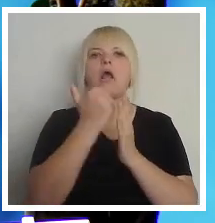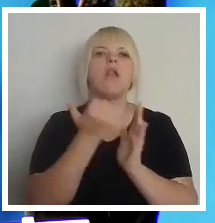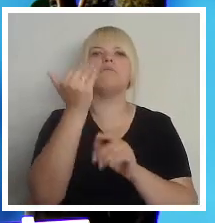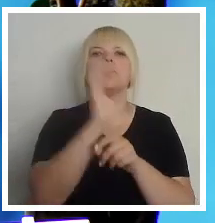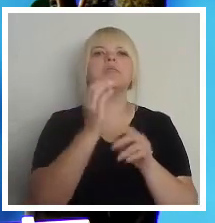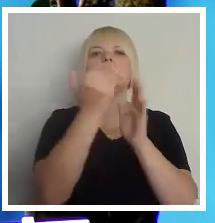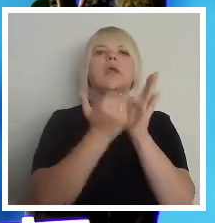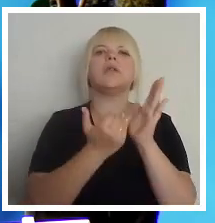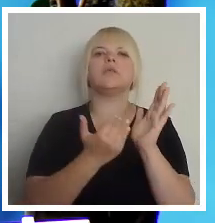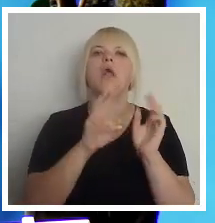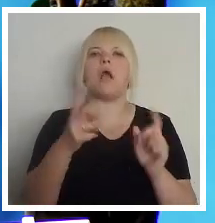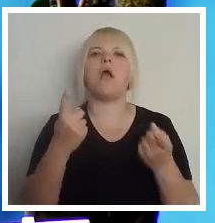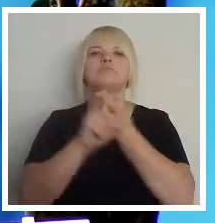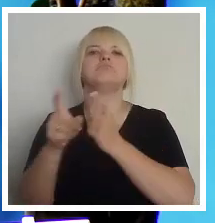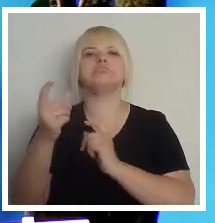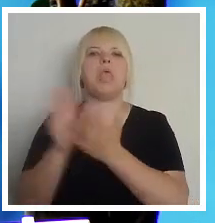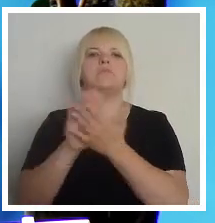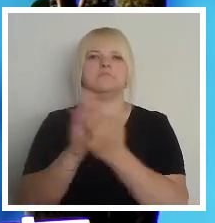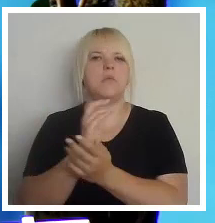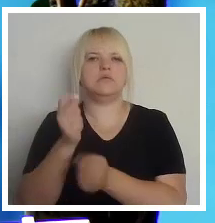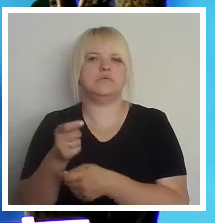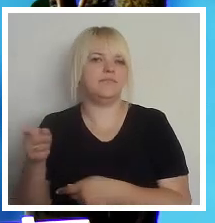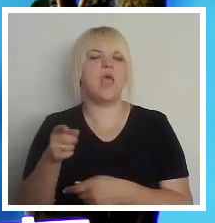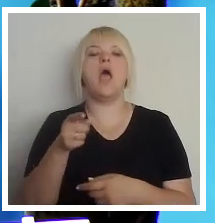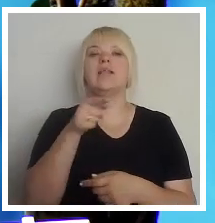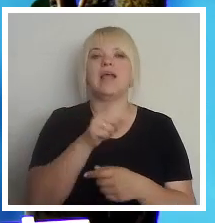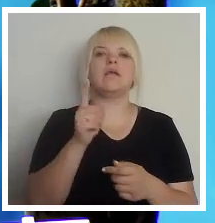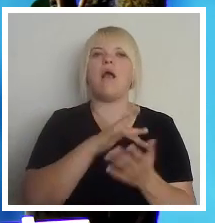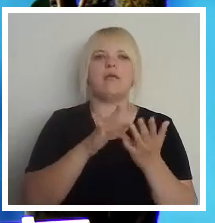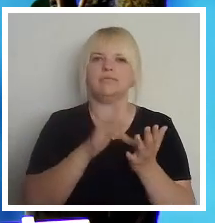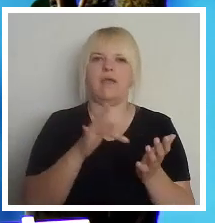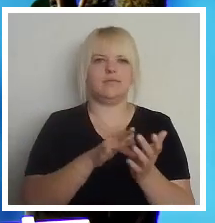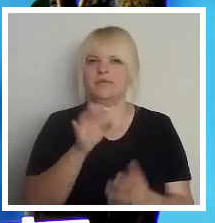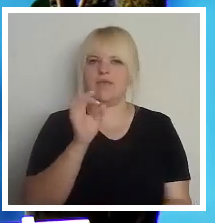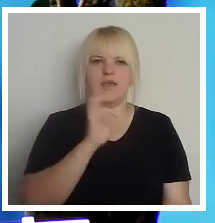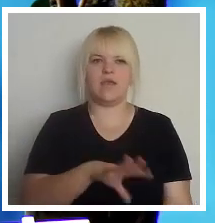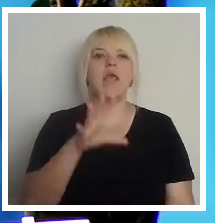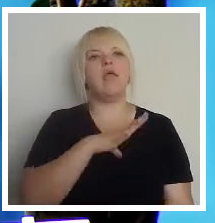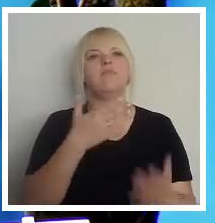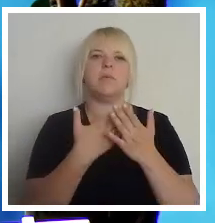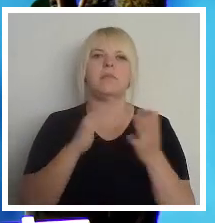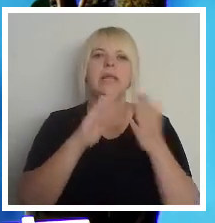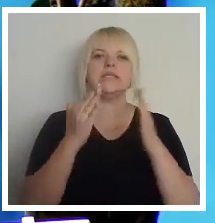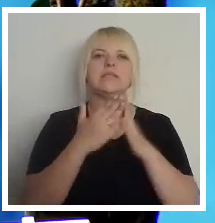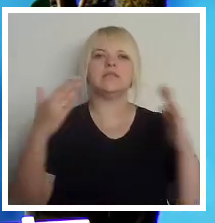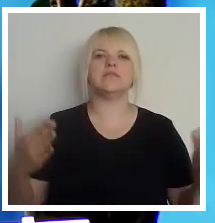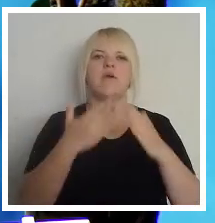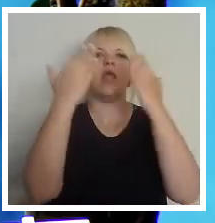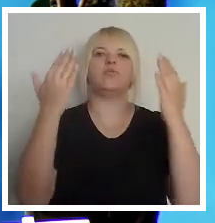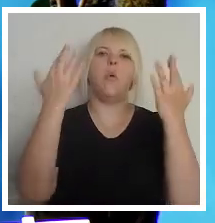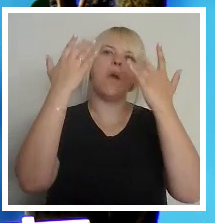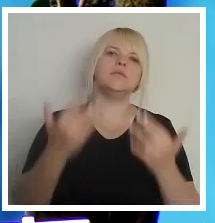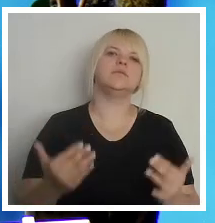kā jūs... Nu, pirmkārt jau tas, kāda tam ir jēga, jo nu, nevar ielikt pilsētas svētku